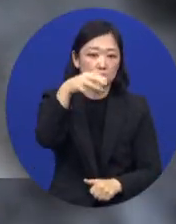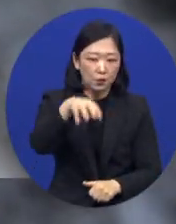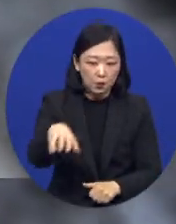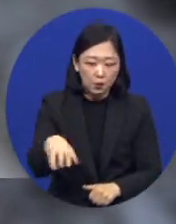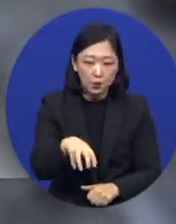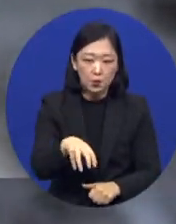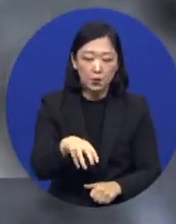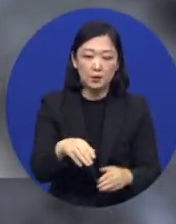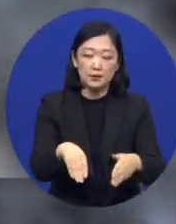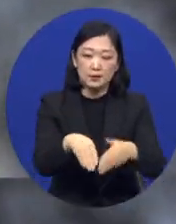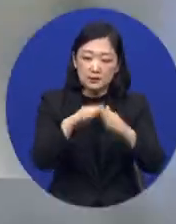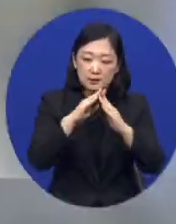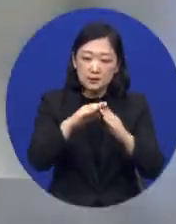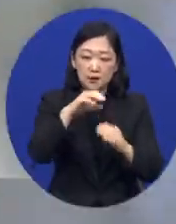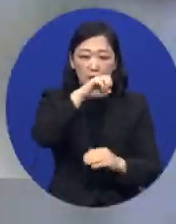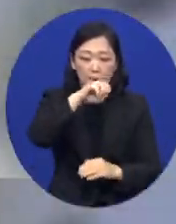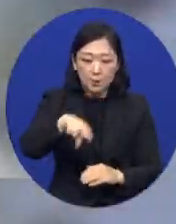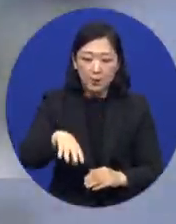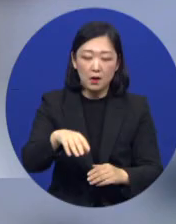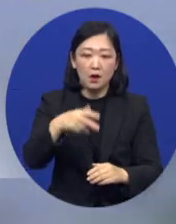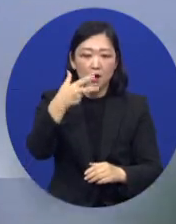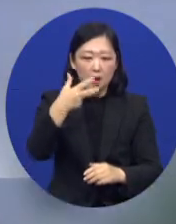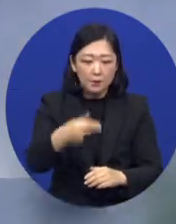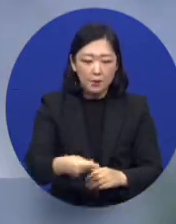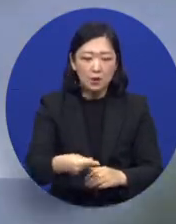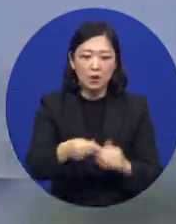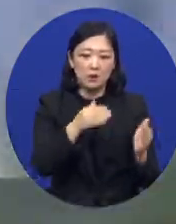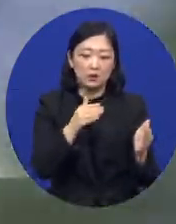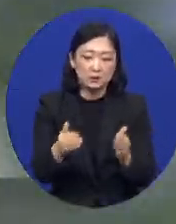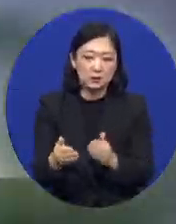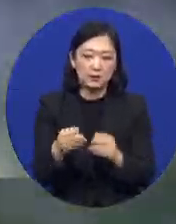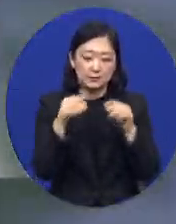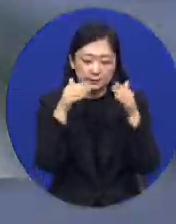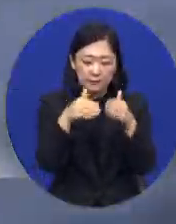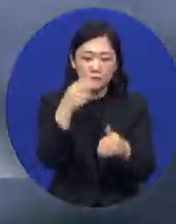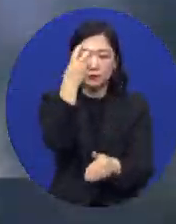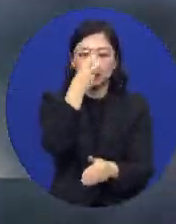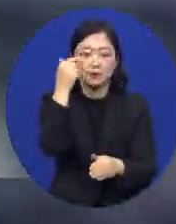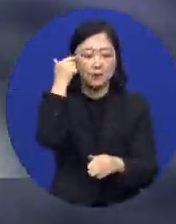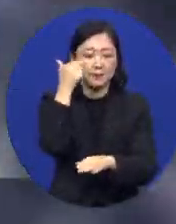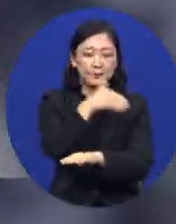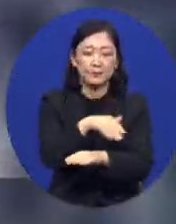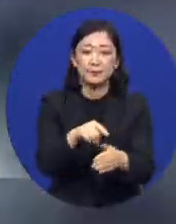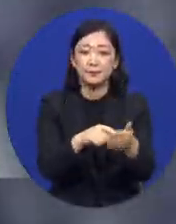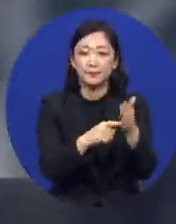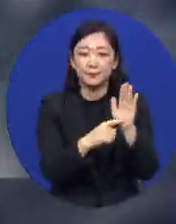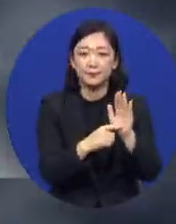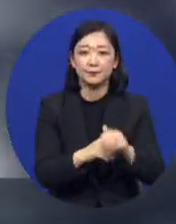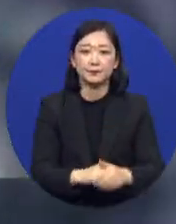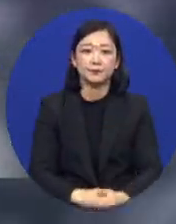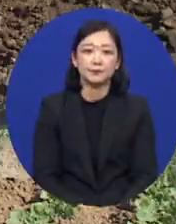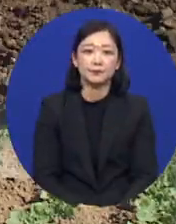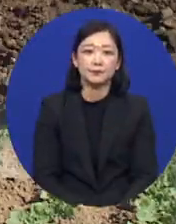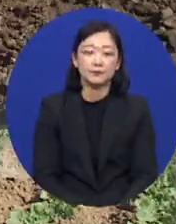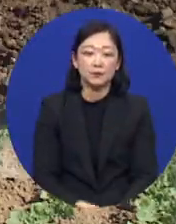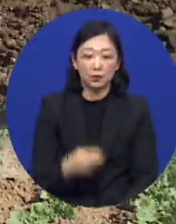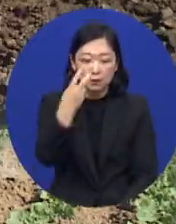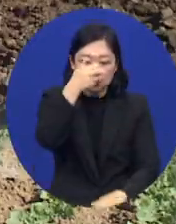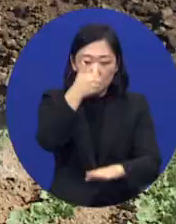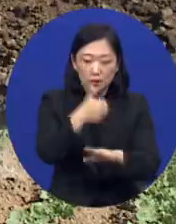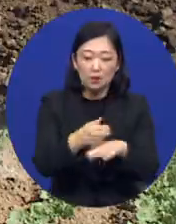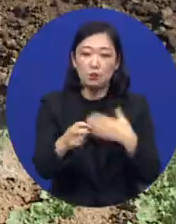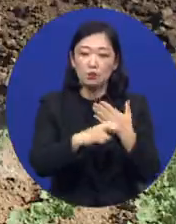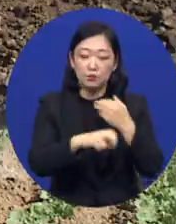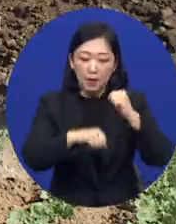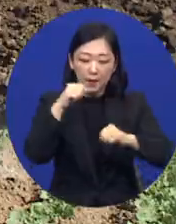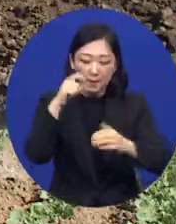대상으로 시설 폐기물과 가축 분뇨 처리 실태를 집중 조사할 계획이라고 밝혔습니다. 경찰은 조사 결과